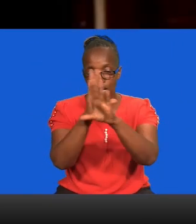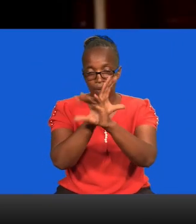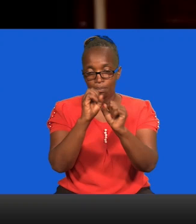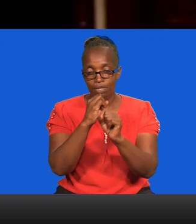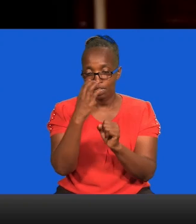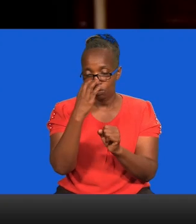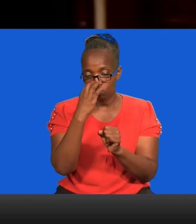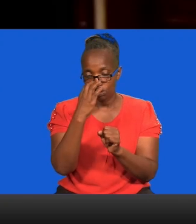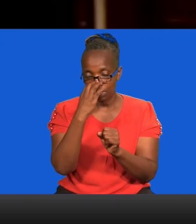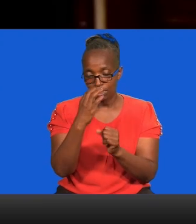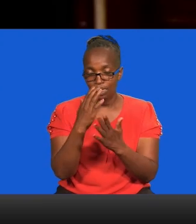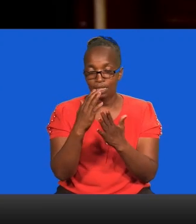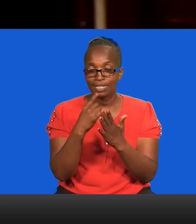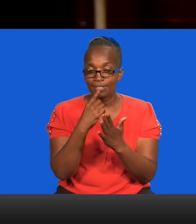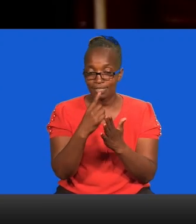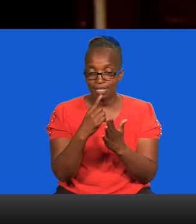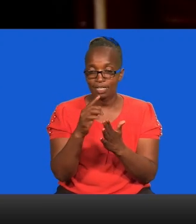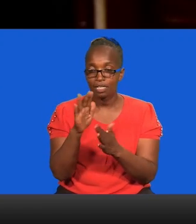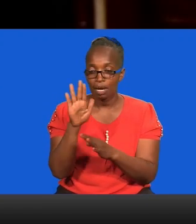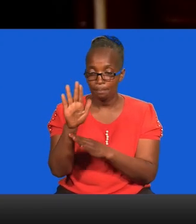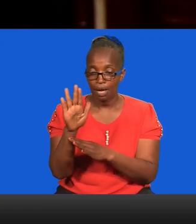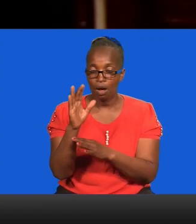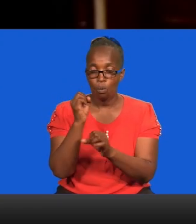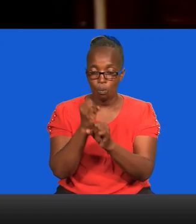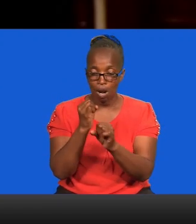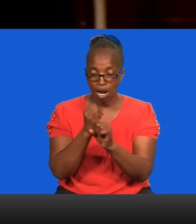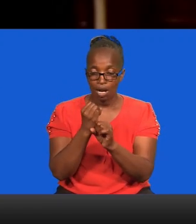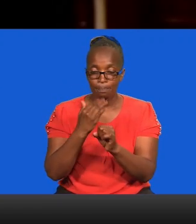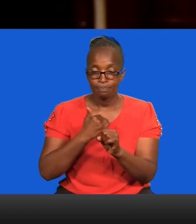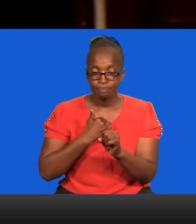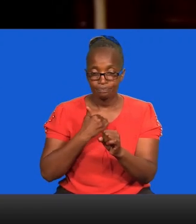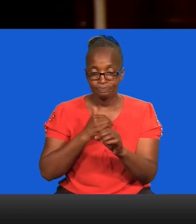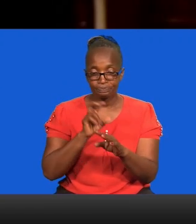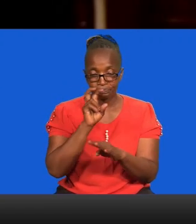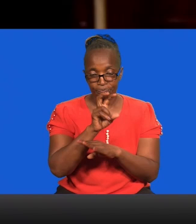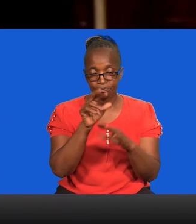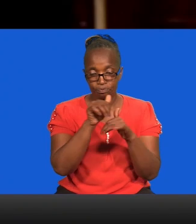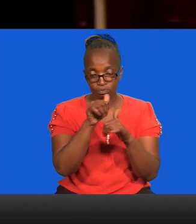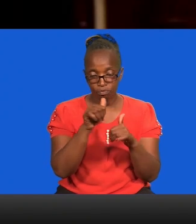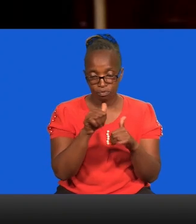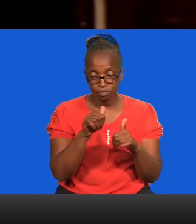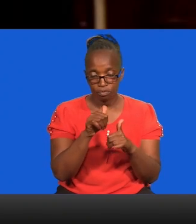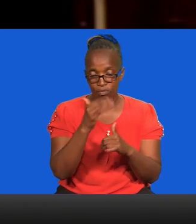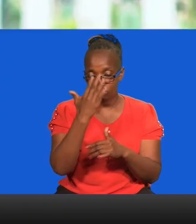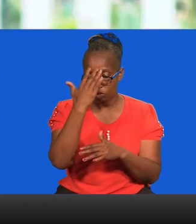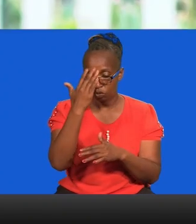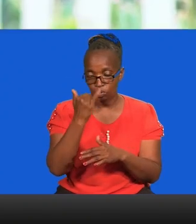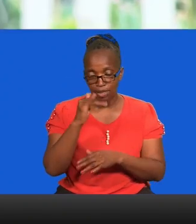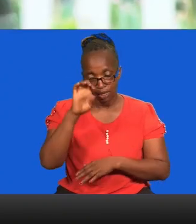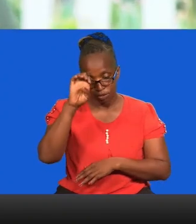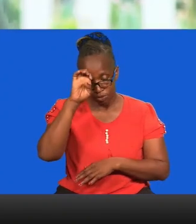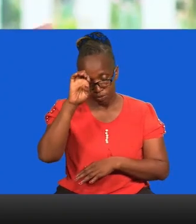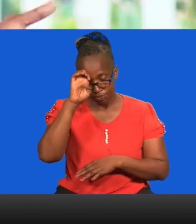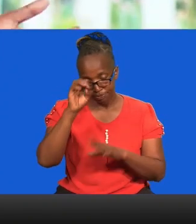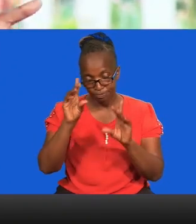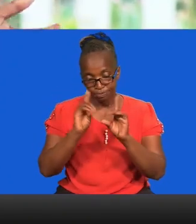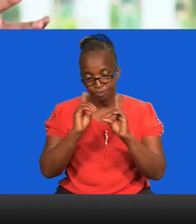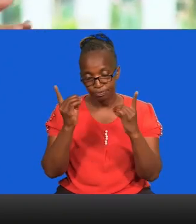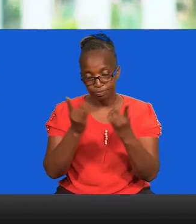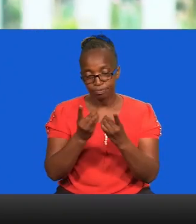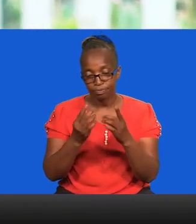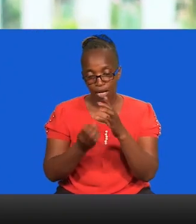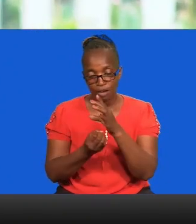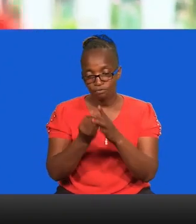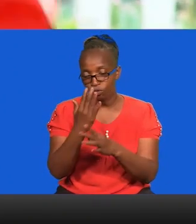kuwa juhudi zao zimeanza kuonekana kwani sekta ya elimu imeimarika maradufu. We have a huge